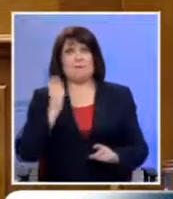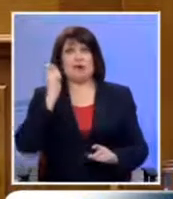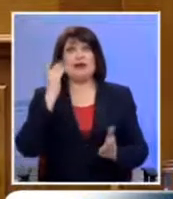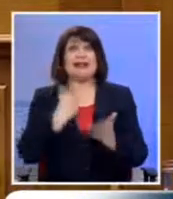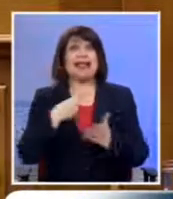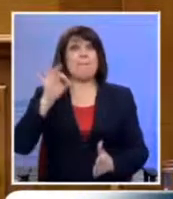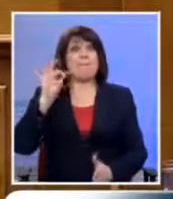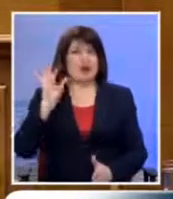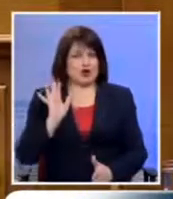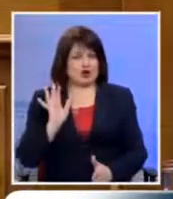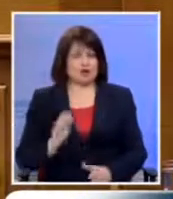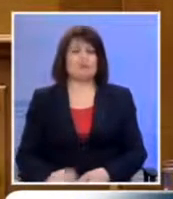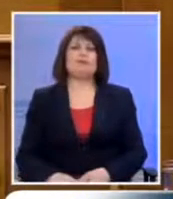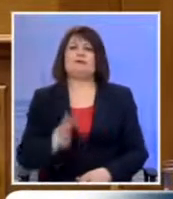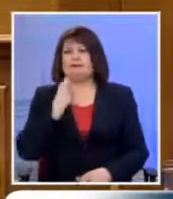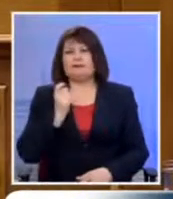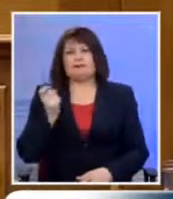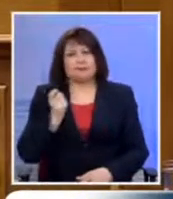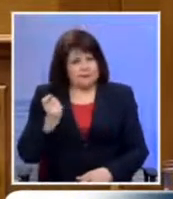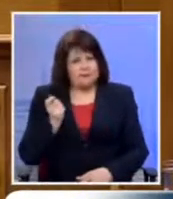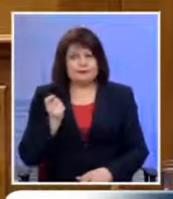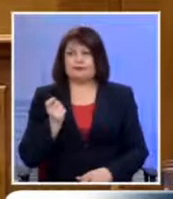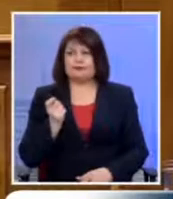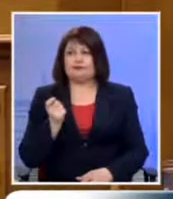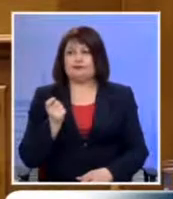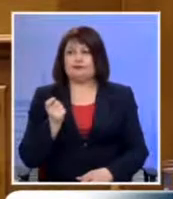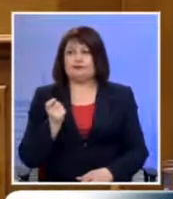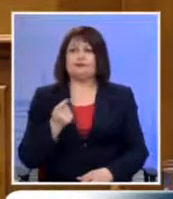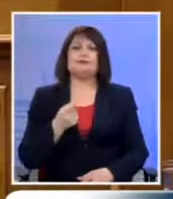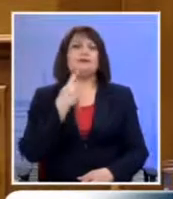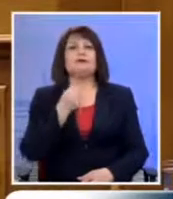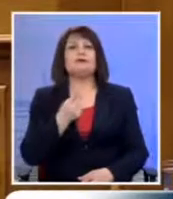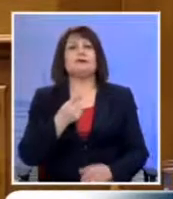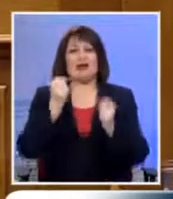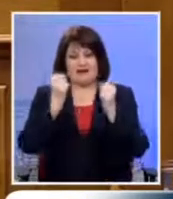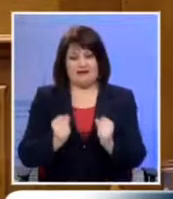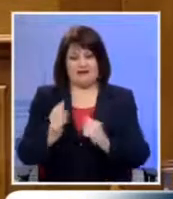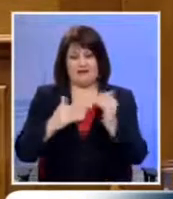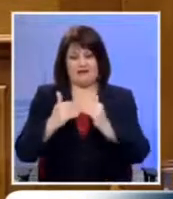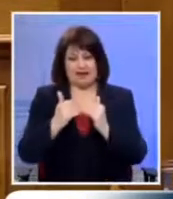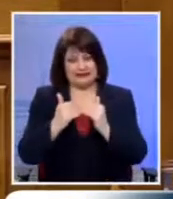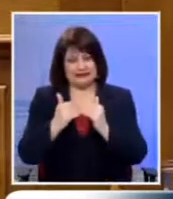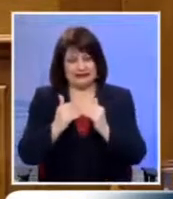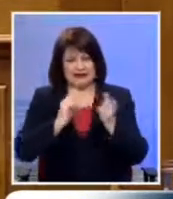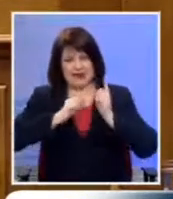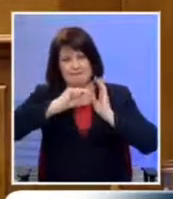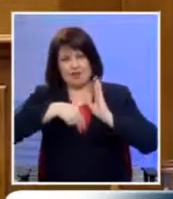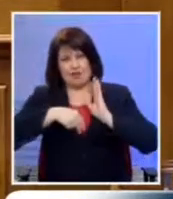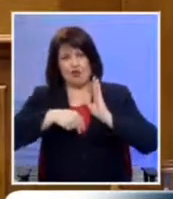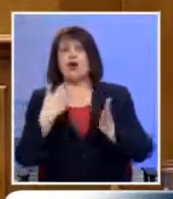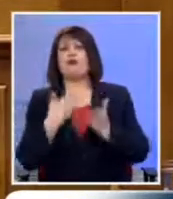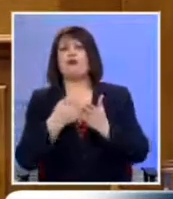επιλογή. Γιατί το χρέος, που ήταν υποτίθεται η ραγοκαλιά της μνημονιακής πολιτικής,